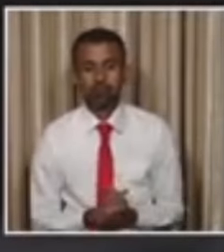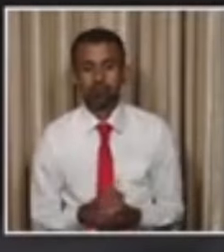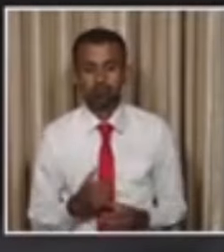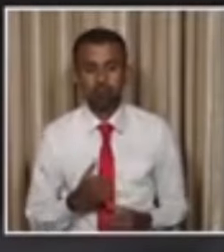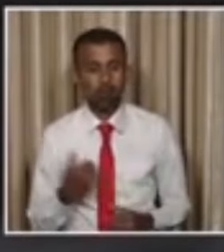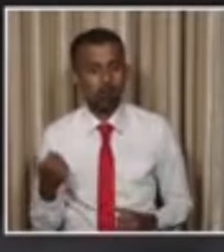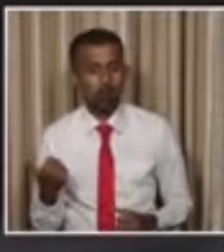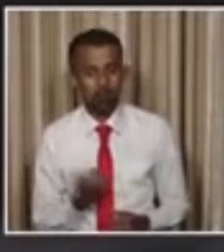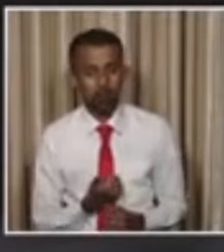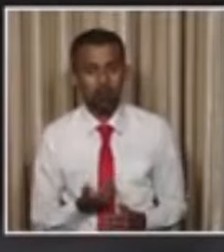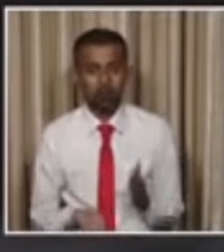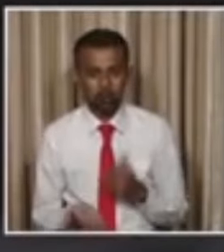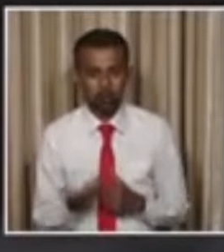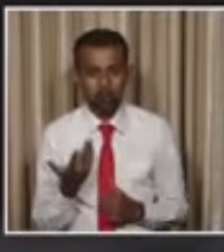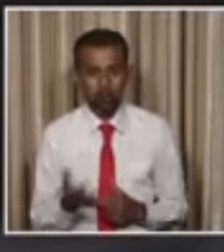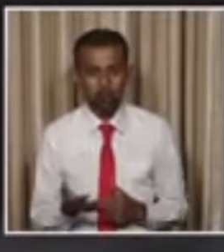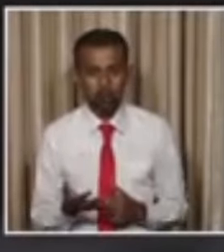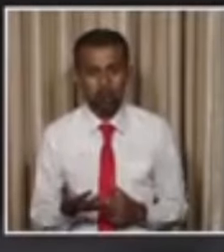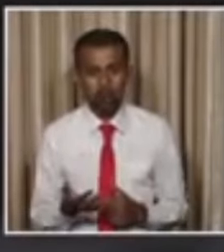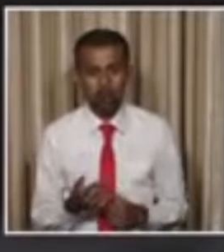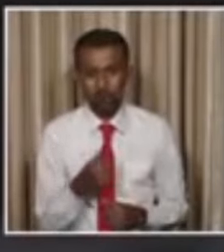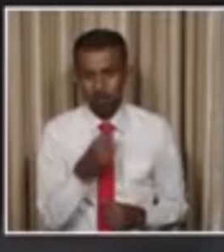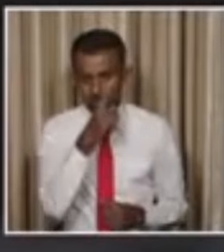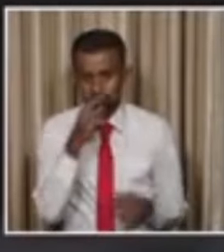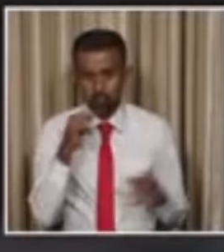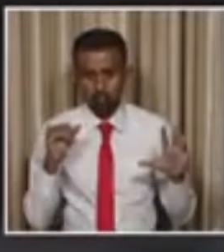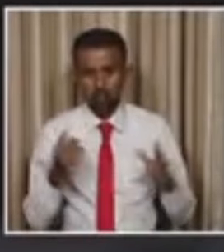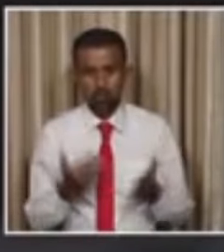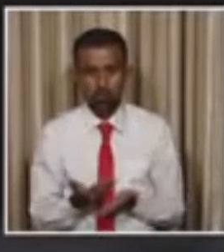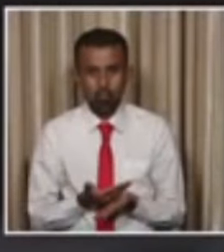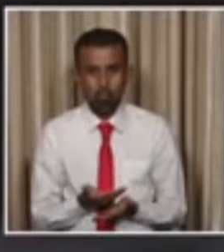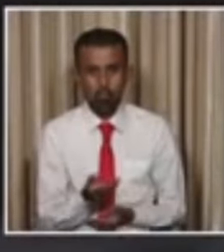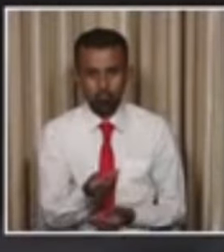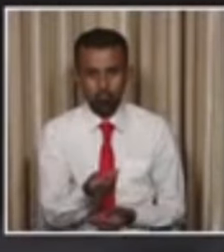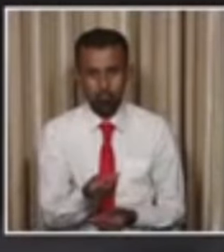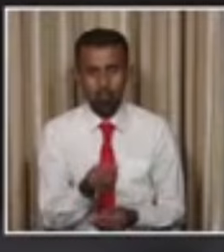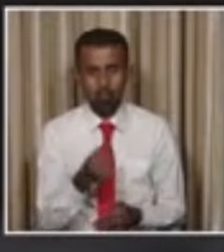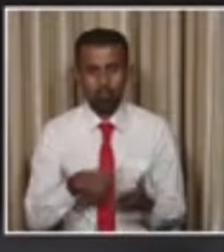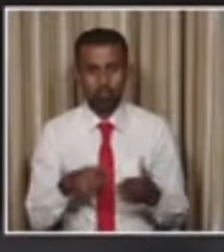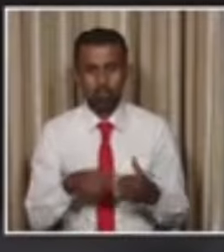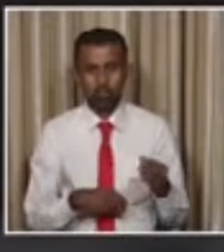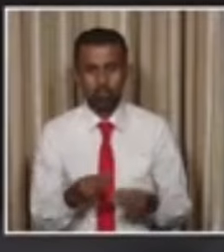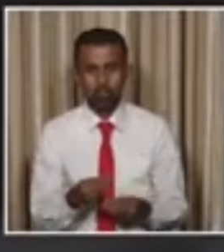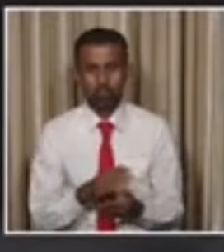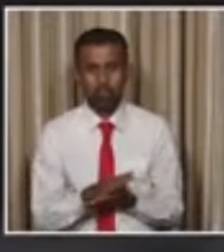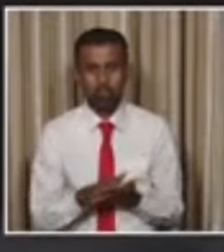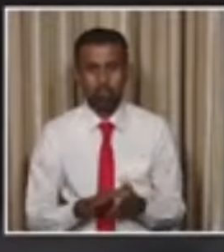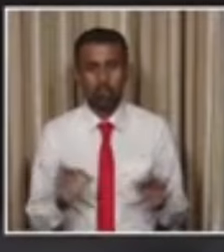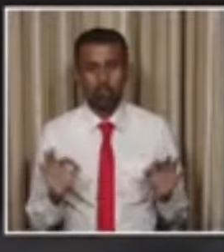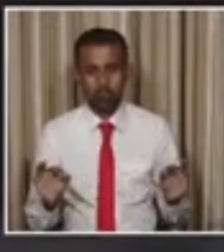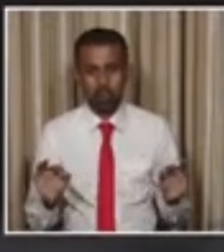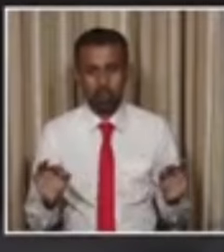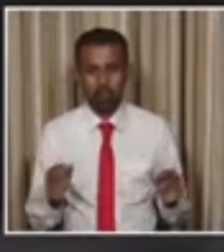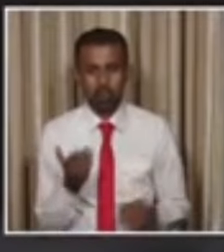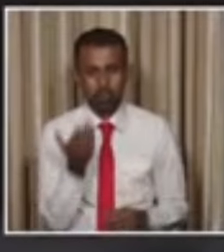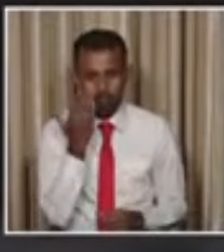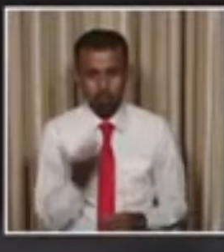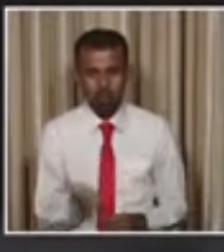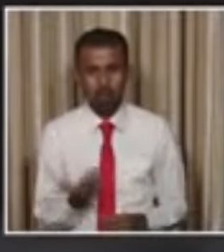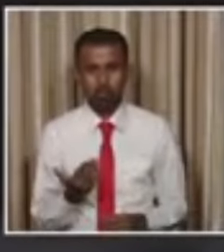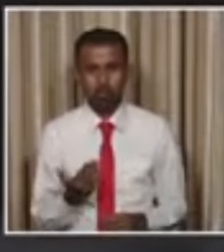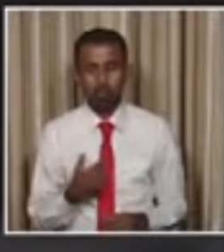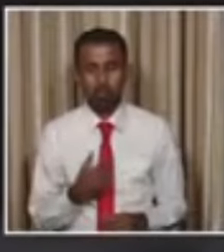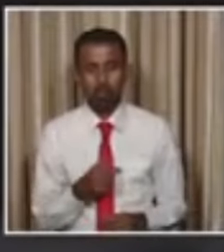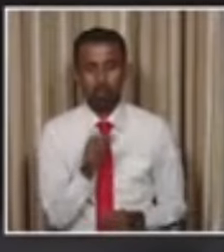අලුත් කරමින් සිටිනවා. මේ මාස 6ක් අපිට ඉතුරු වී තිබෙනවා. ඡන්දයක් තිබෙනවා නම් ඡන්දයකට ලැස්ති අපි මුහුණ දෙනවා.